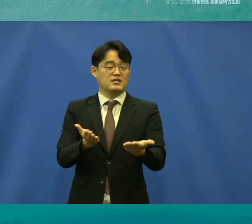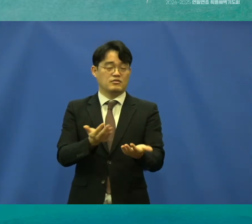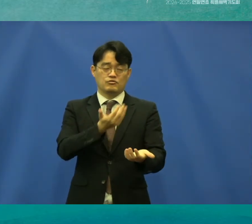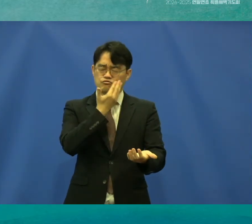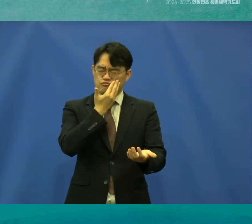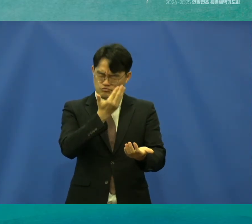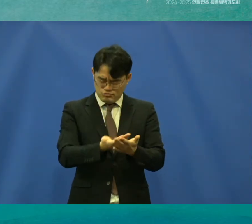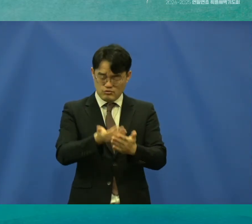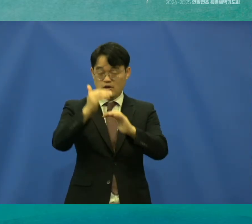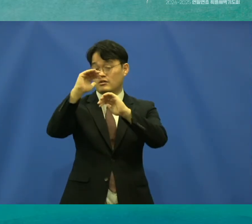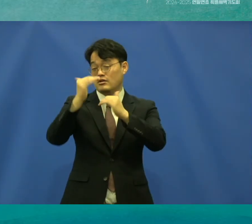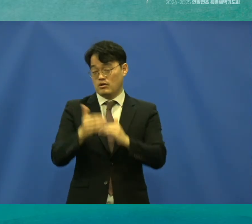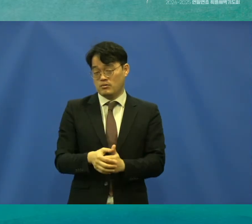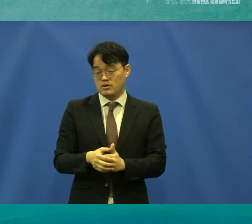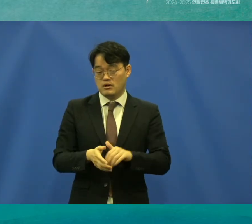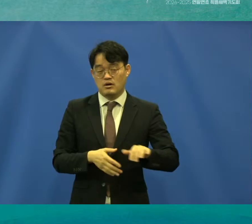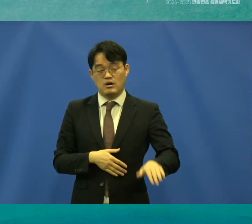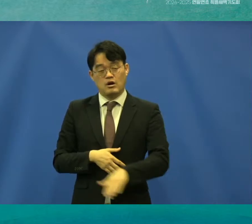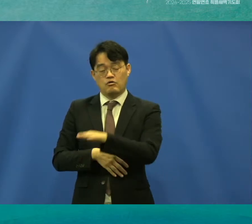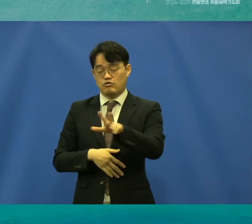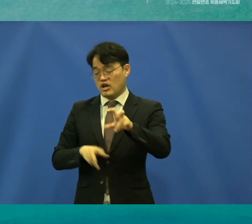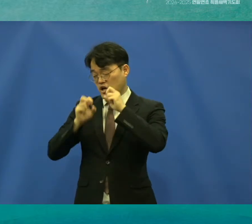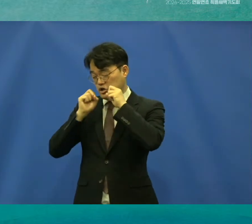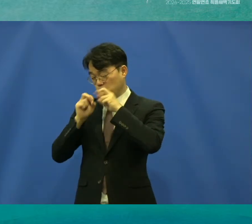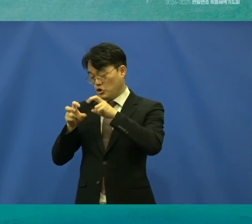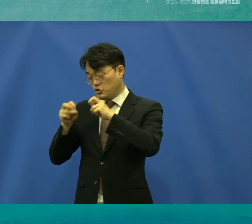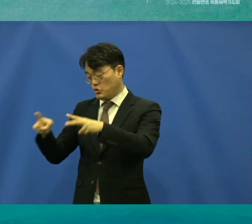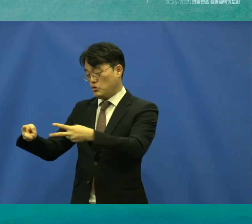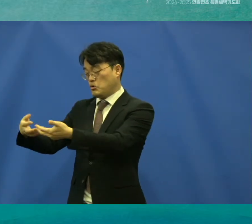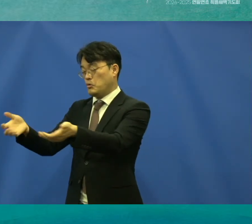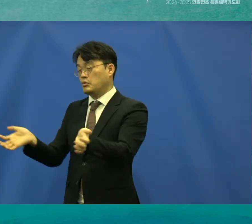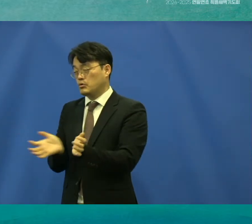돼요. 선교적 공동체, 우리라는 울타리를 넘어야 해요.